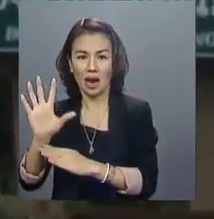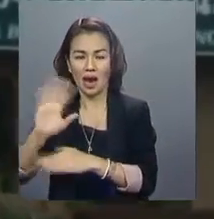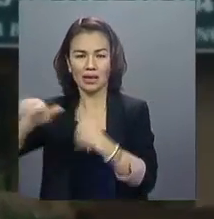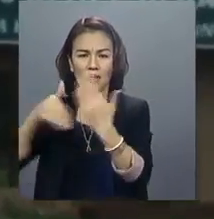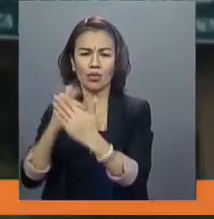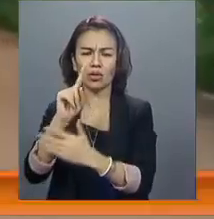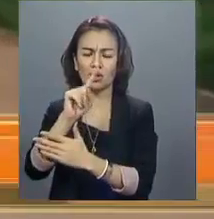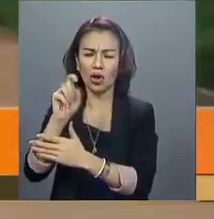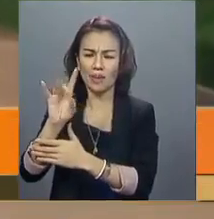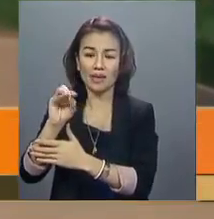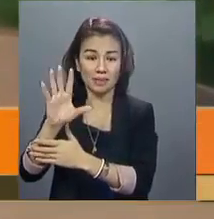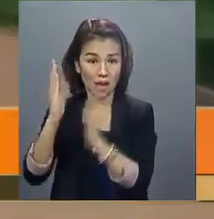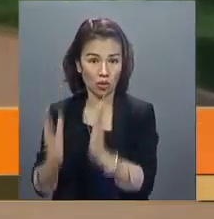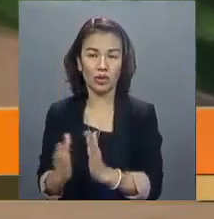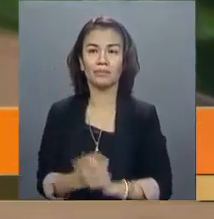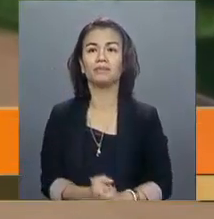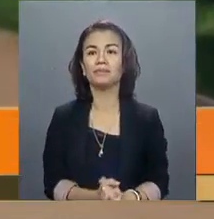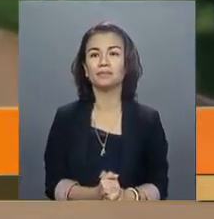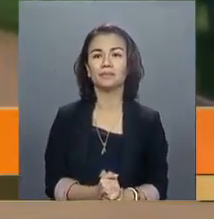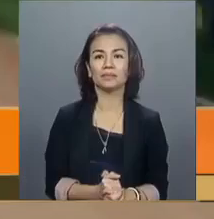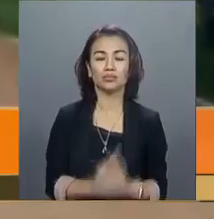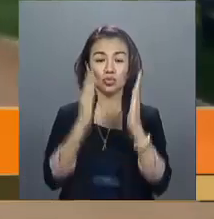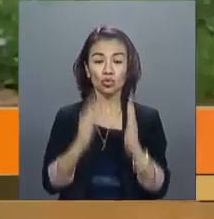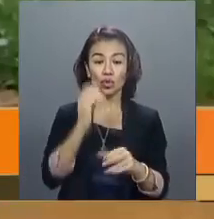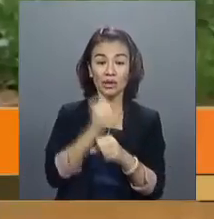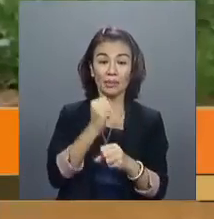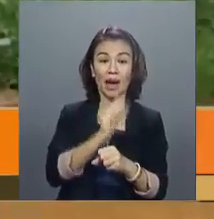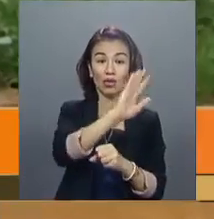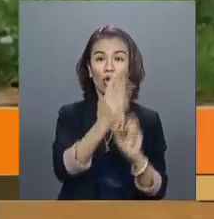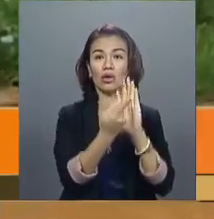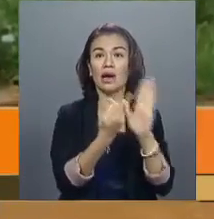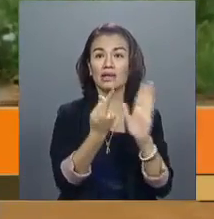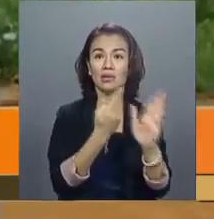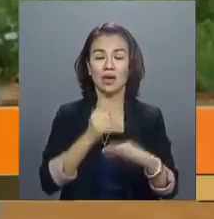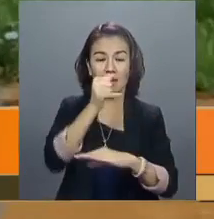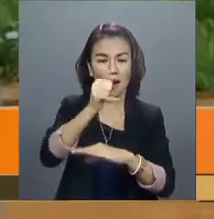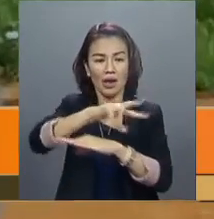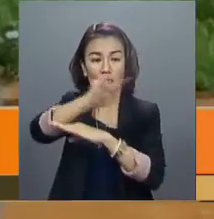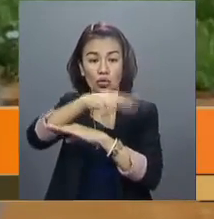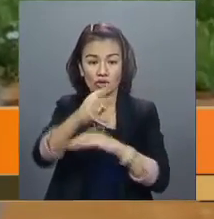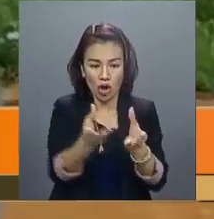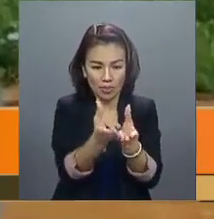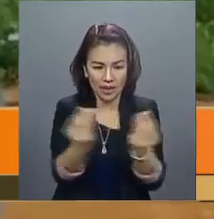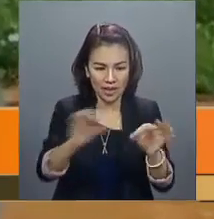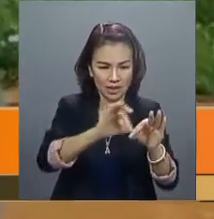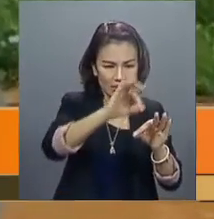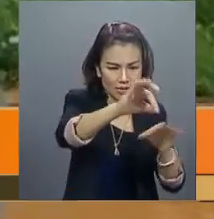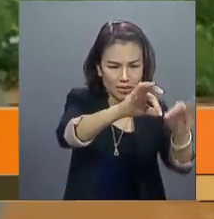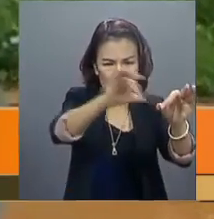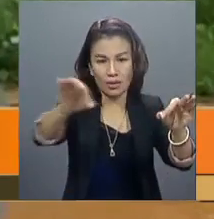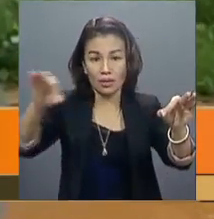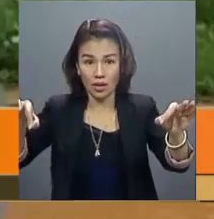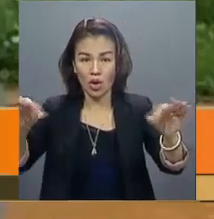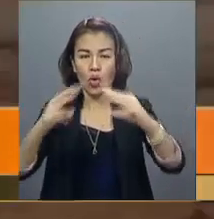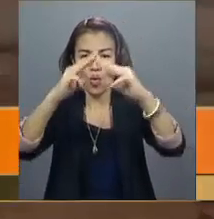เจ้าหน้าที่สำนักงานการปฏิรูปที่ดินจังหวัดกาญจนบุรีเข้าดำเนินการตรวจสอบพื้นที่ภายในวัดป่าหลวงตาบัว